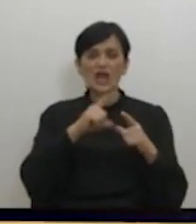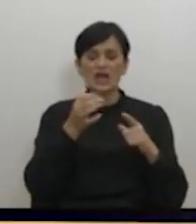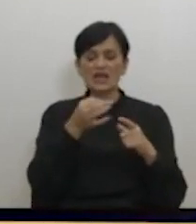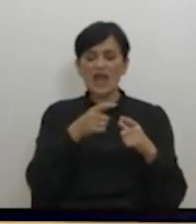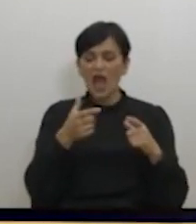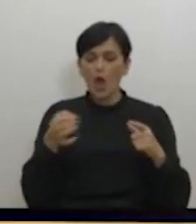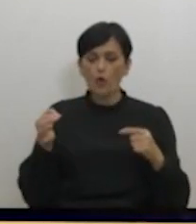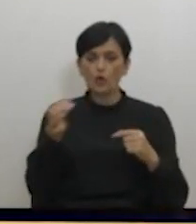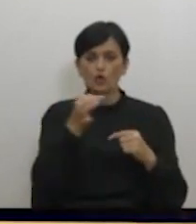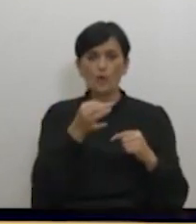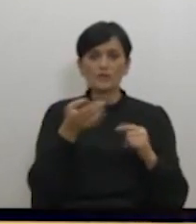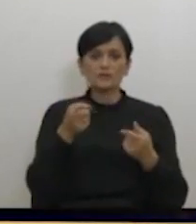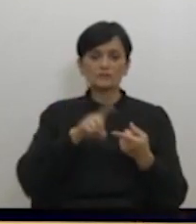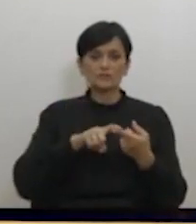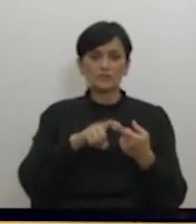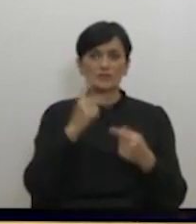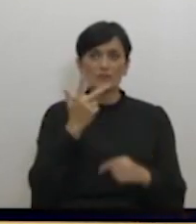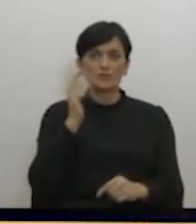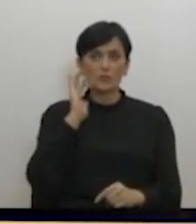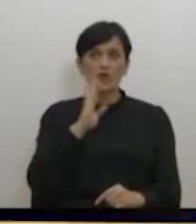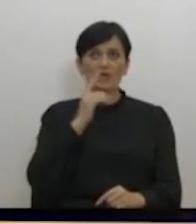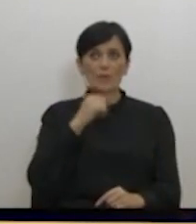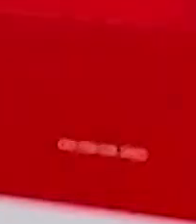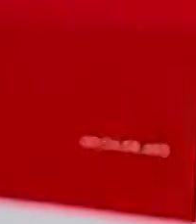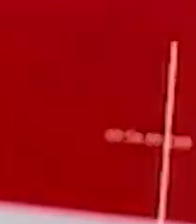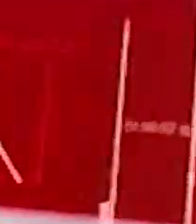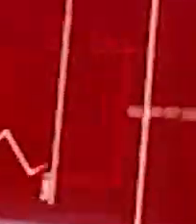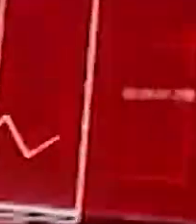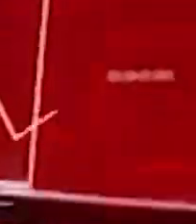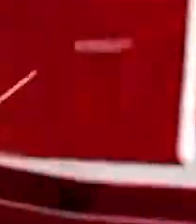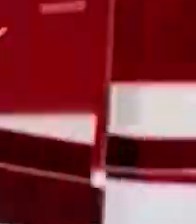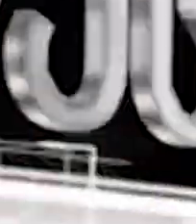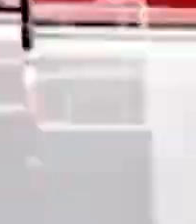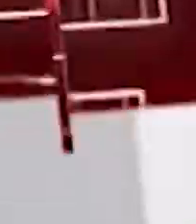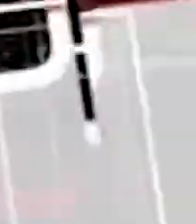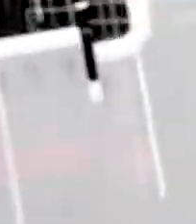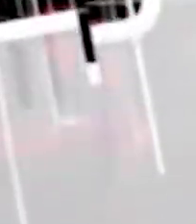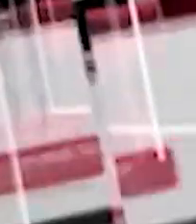აღნიშვნის შესახებ მესამე მოსმენით მომხსენებელი ქალბატონი ნინო წილოსანი.